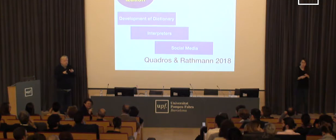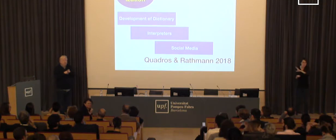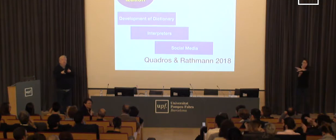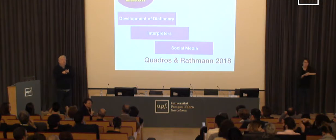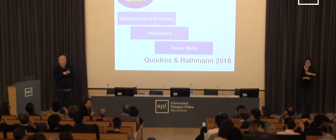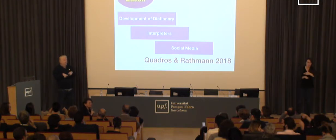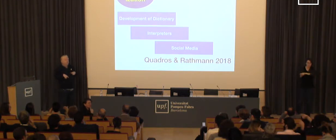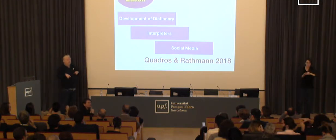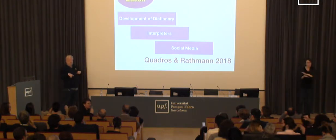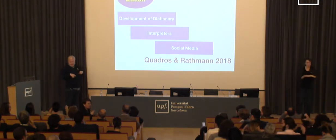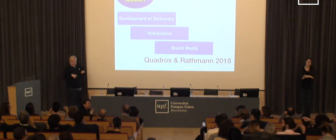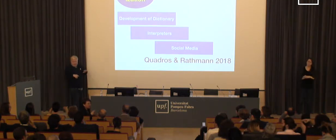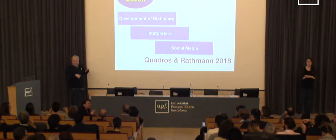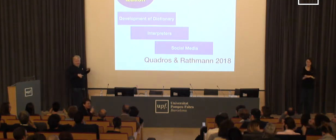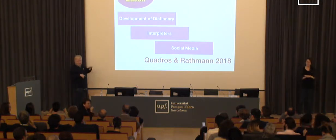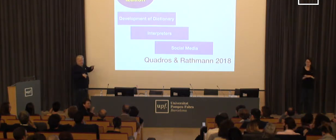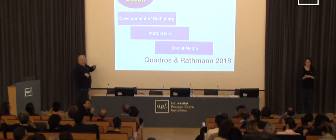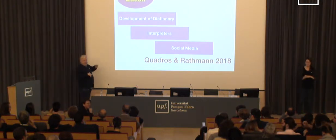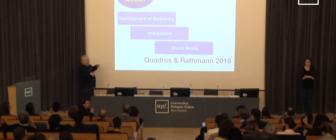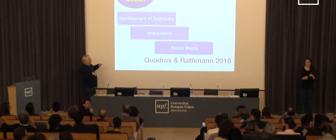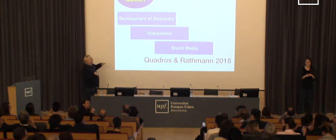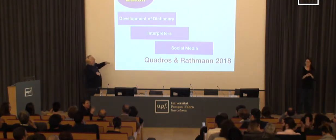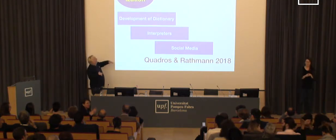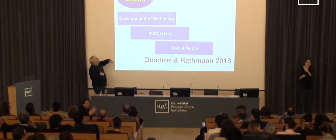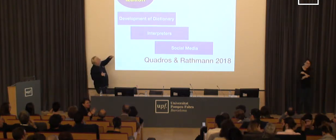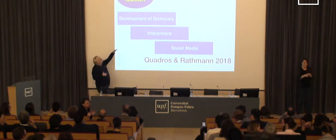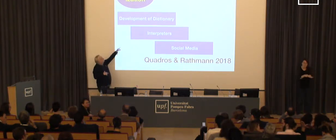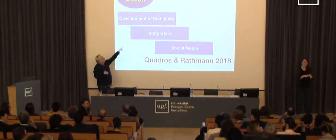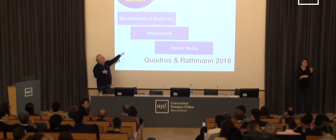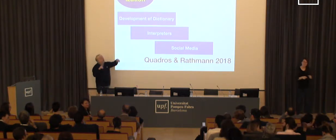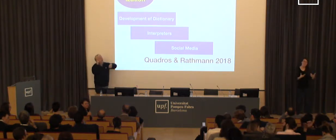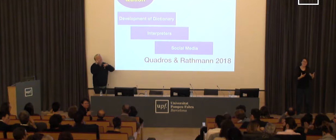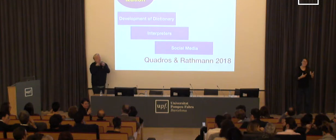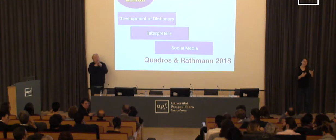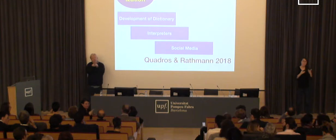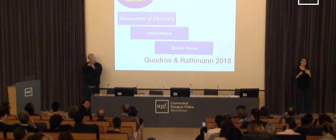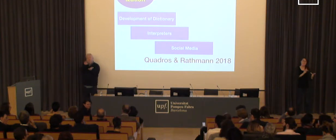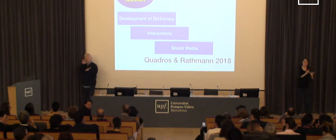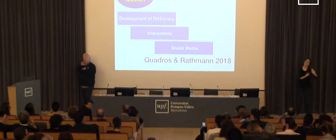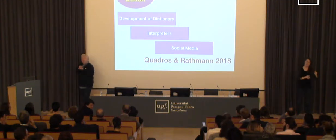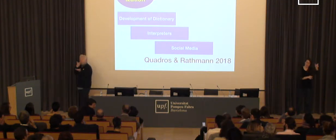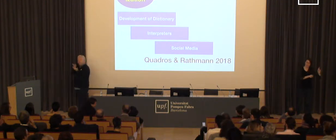de signes està influint en la relació que tinc amb aquestes persones sordes.